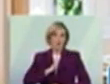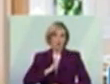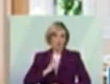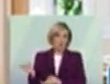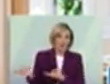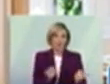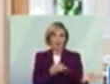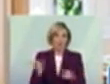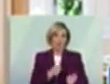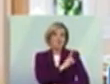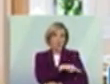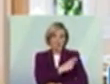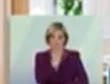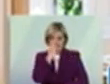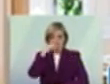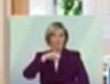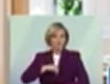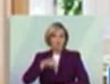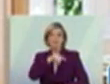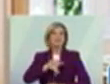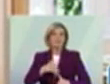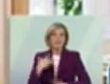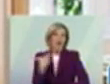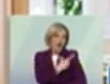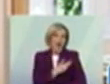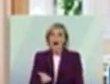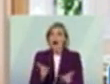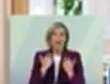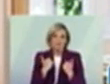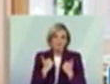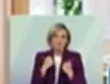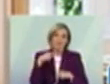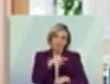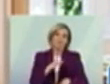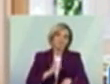τι είναι η οικογένεια, τι είναι ο γάμος, θα προκαλέσει αντιδράσεις οι οποίες δεν μπορούν να ελεγχθούν